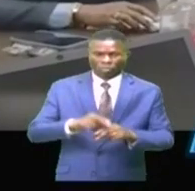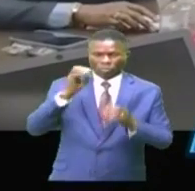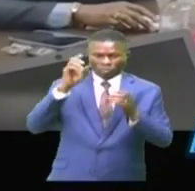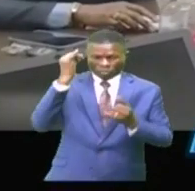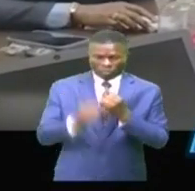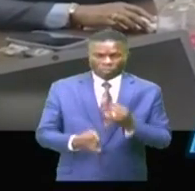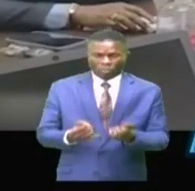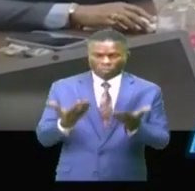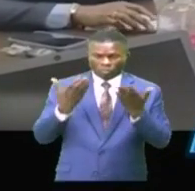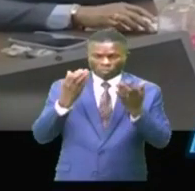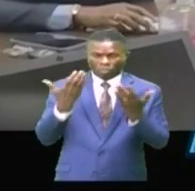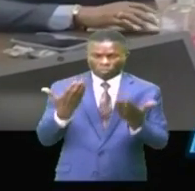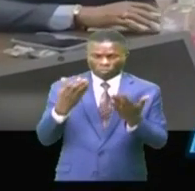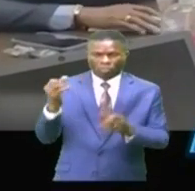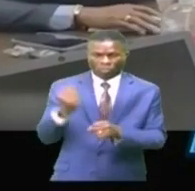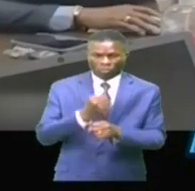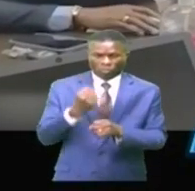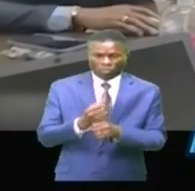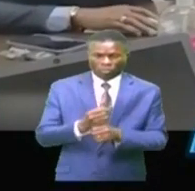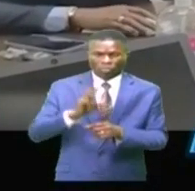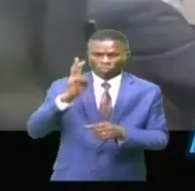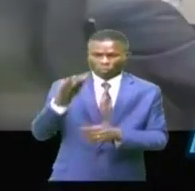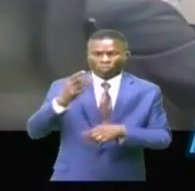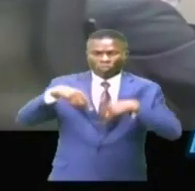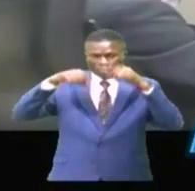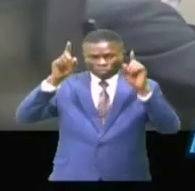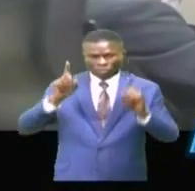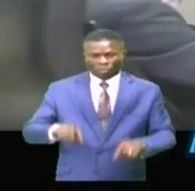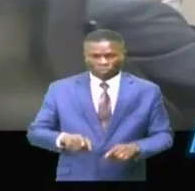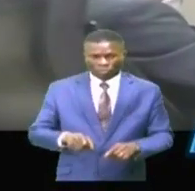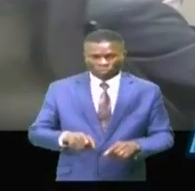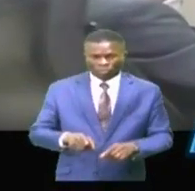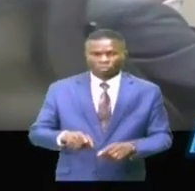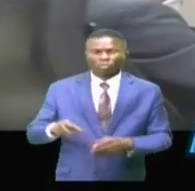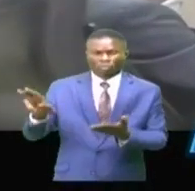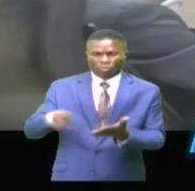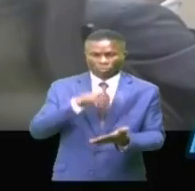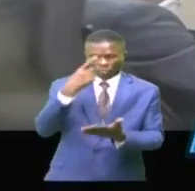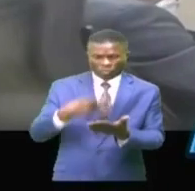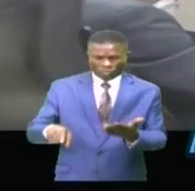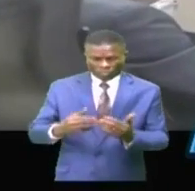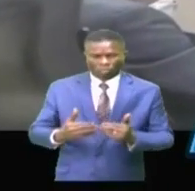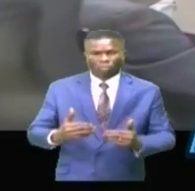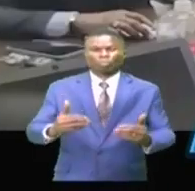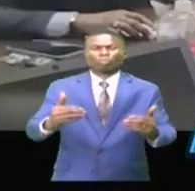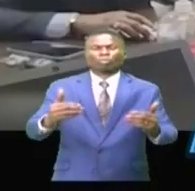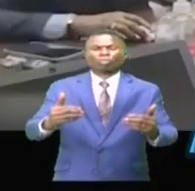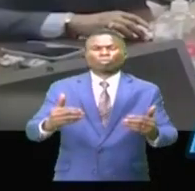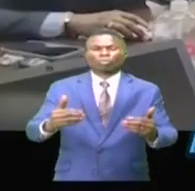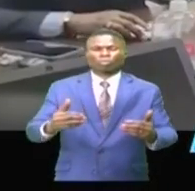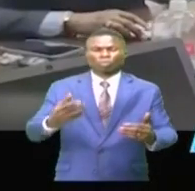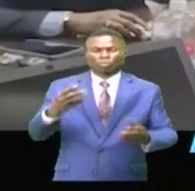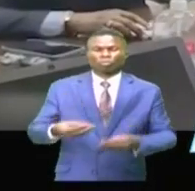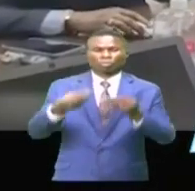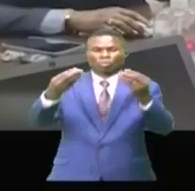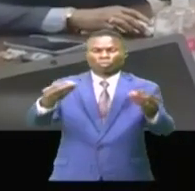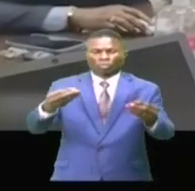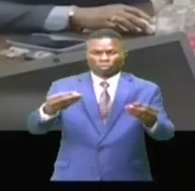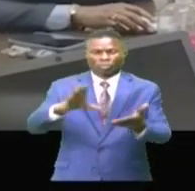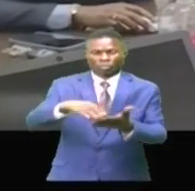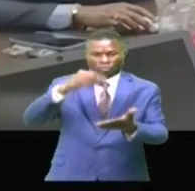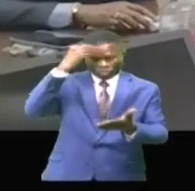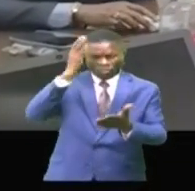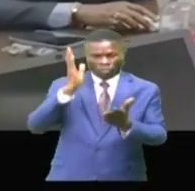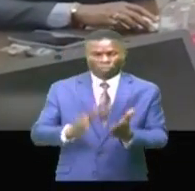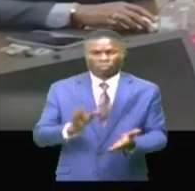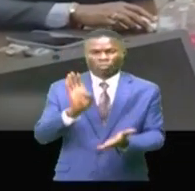d'études professionnelles qui en sa troisième édition dont la correction doit se poursuivre afin de livrer aux apprenants finalistes